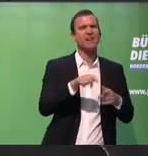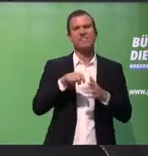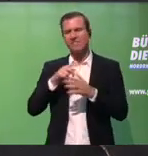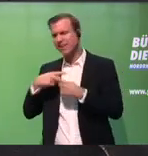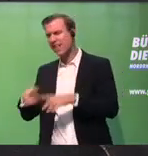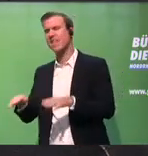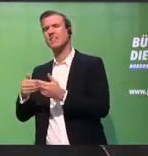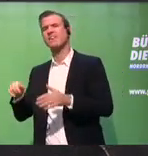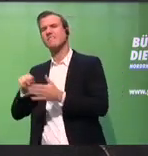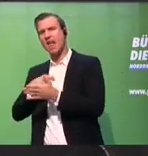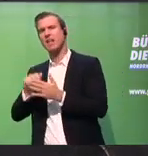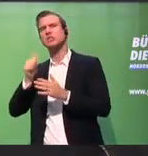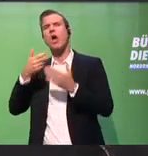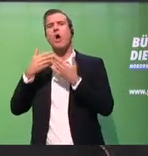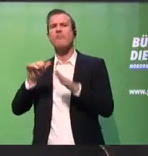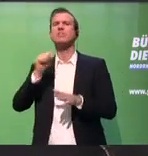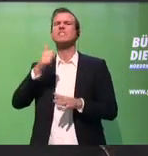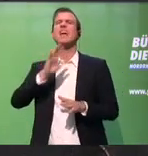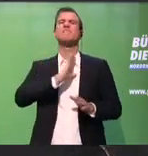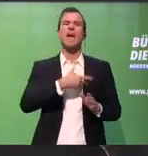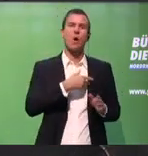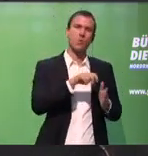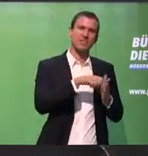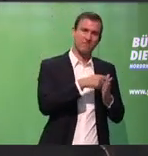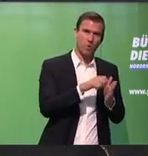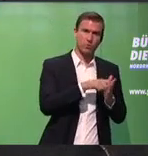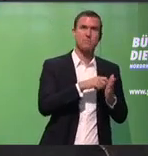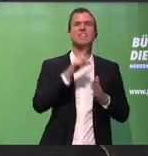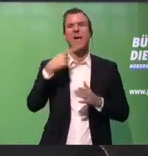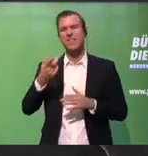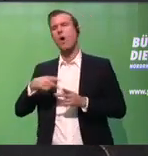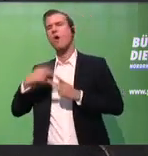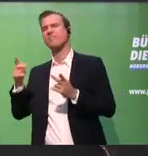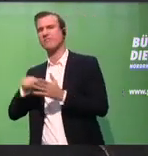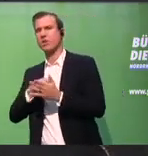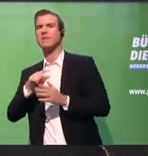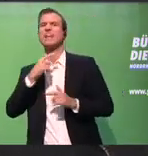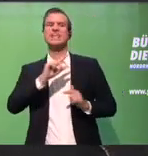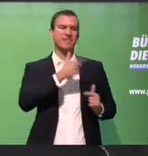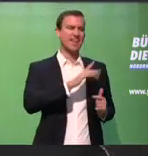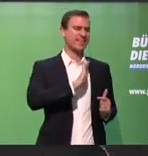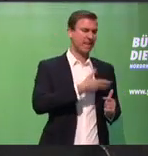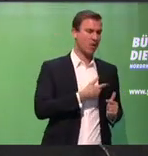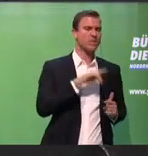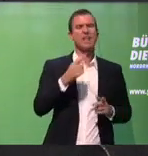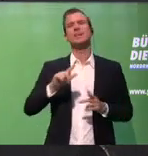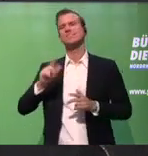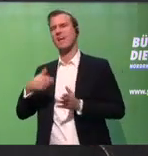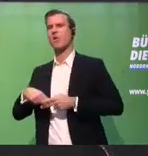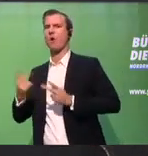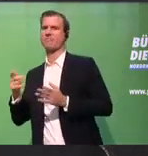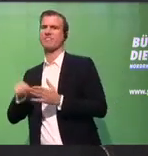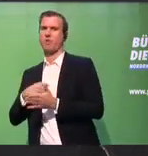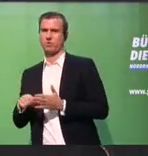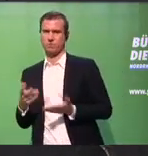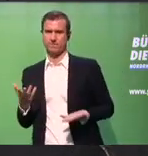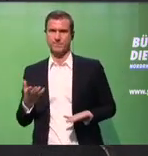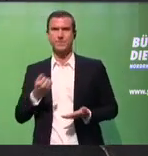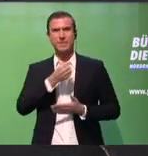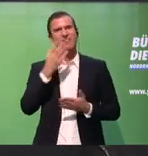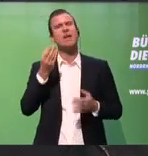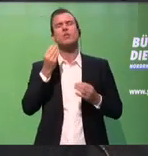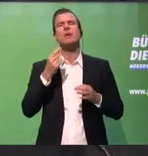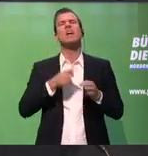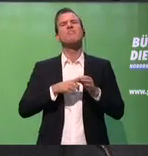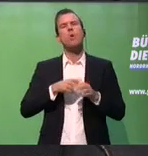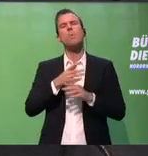erst das erste Frauenvotum, das erste offene Votum, das zweite Frauenvotum und das zweite offene Votum. Und natürlich gilt das Quorum. Das heißt,